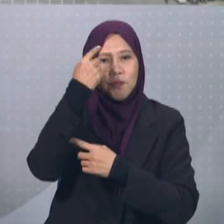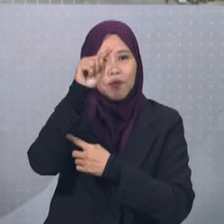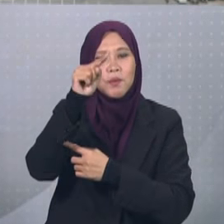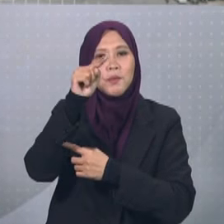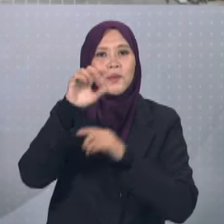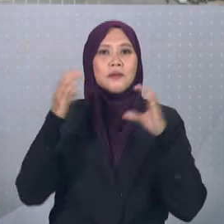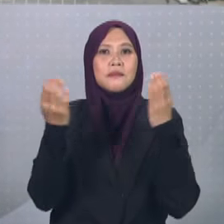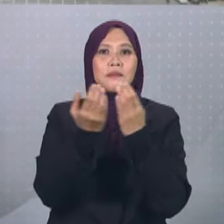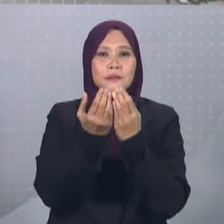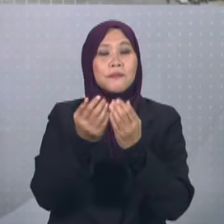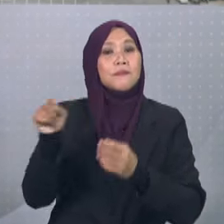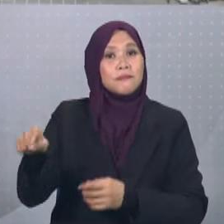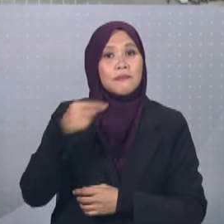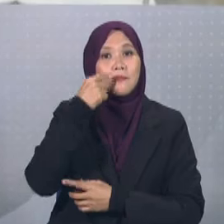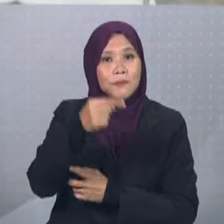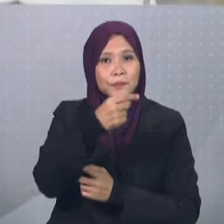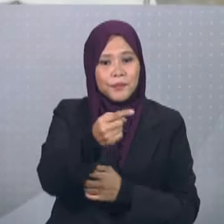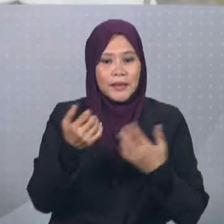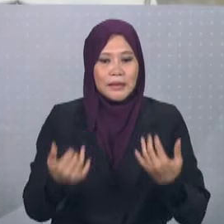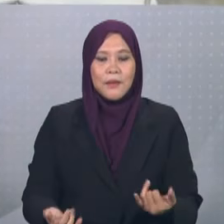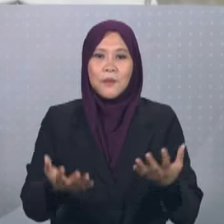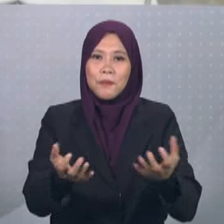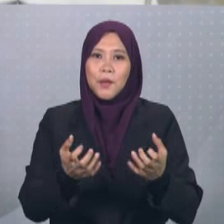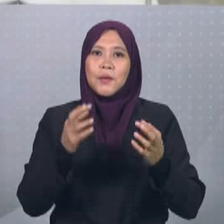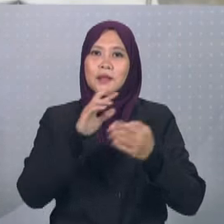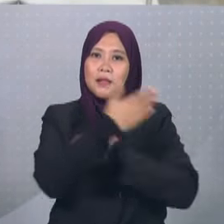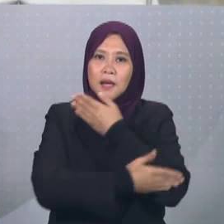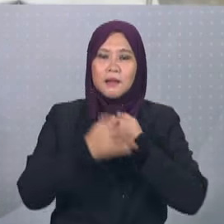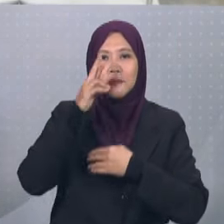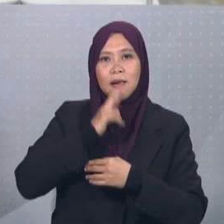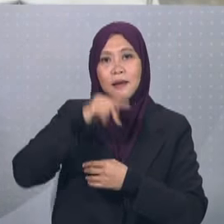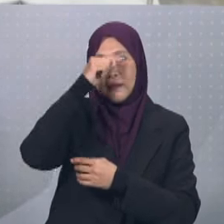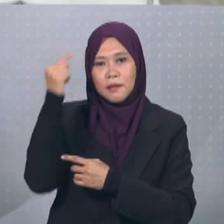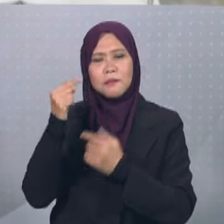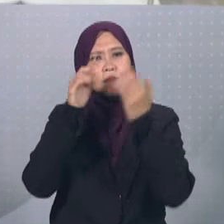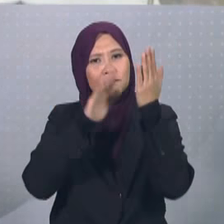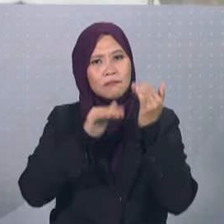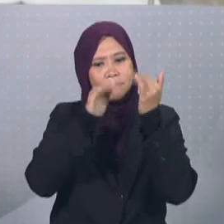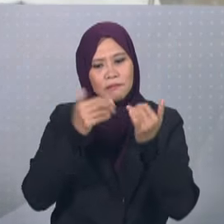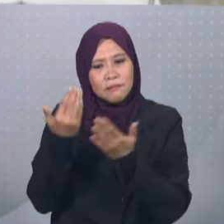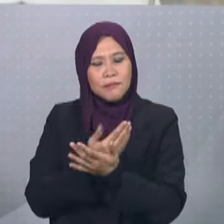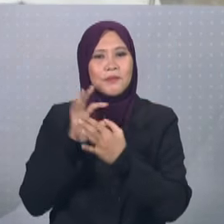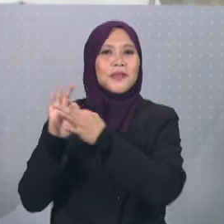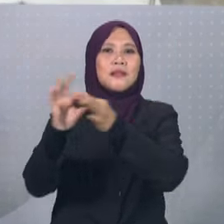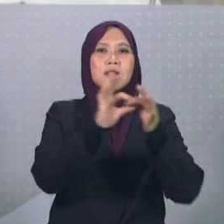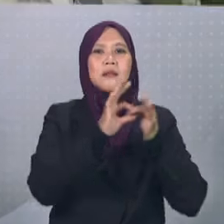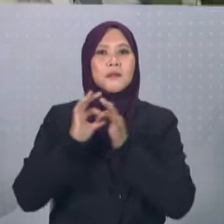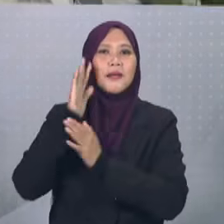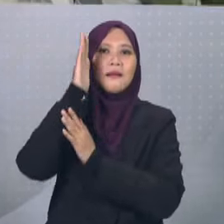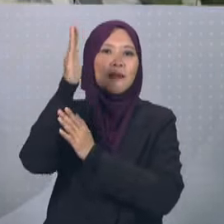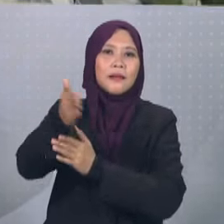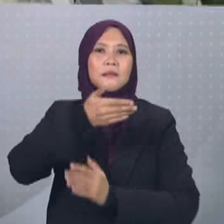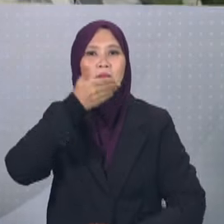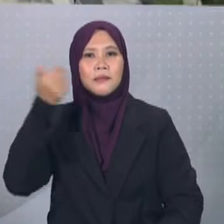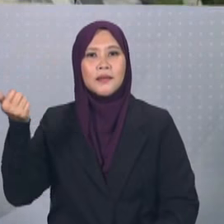Rodolfo Landim berkata, ketika ini dia mahu negara merah hitam itu memperbaharui harapan dan bekerja untuk hari mendatang yang lebih